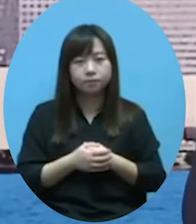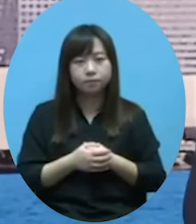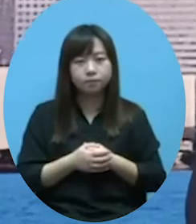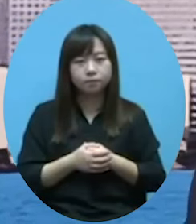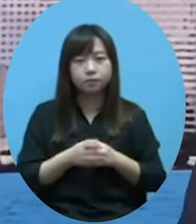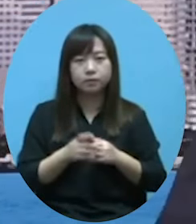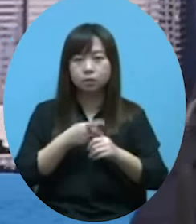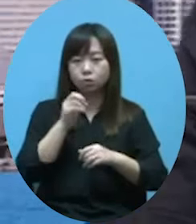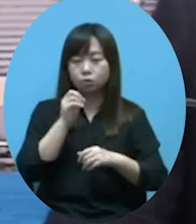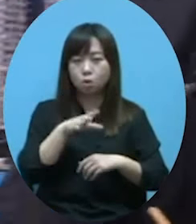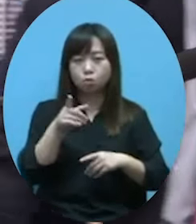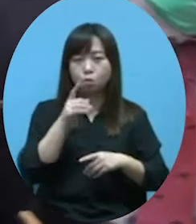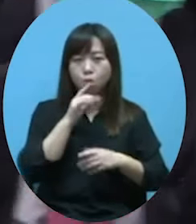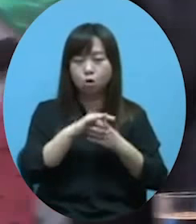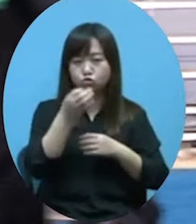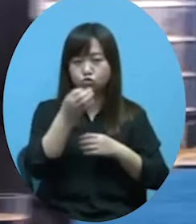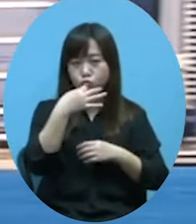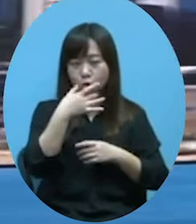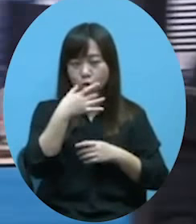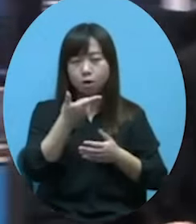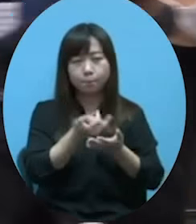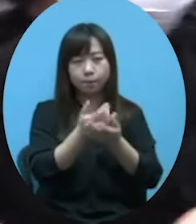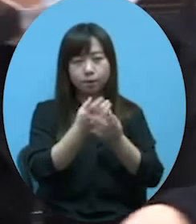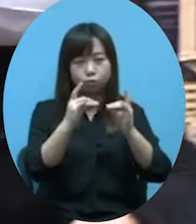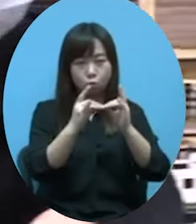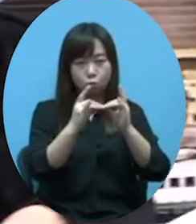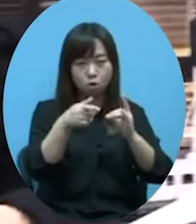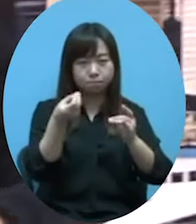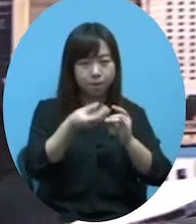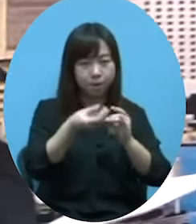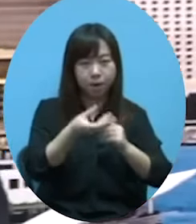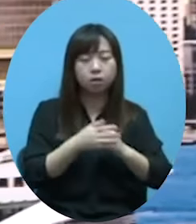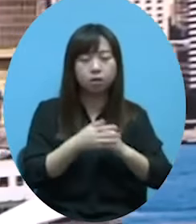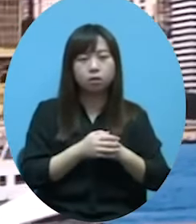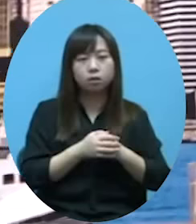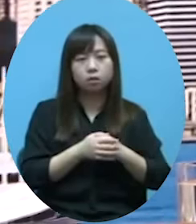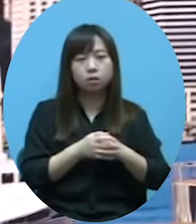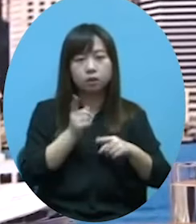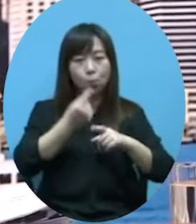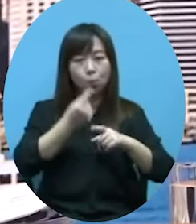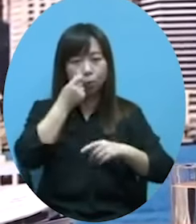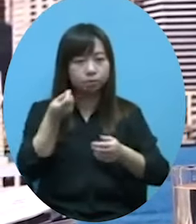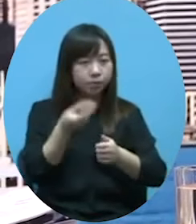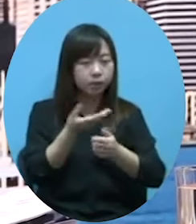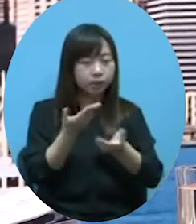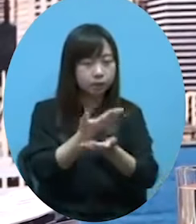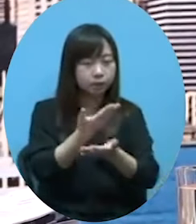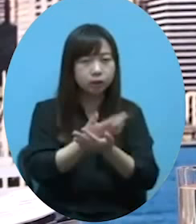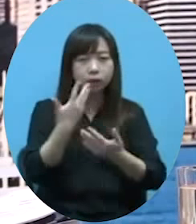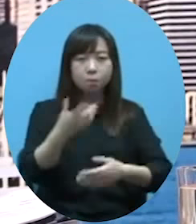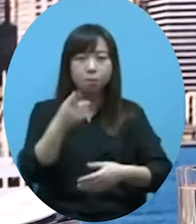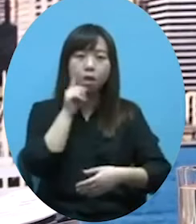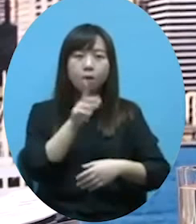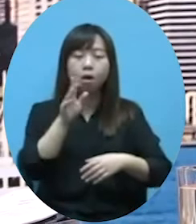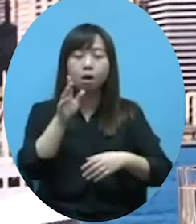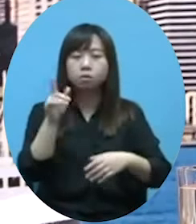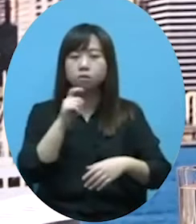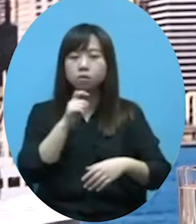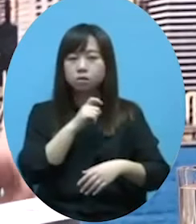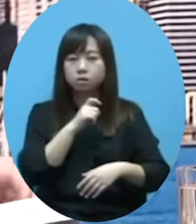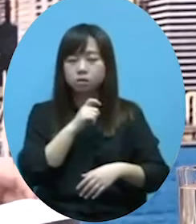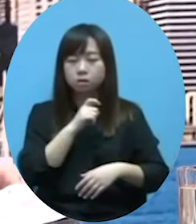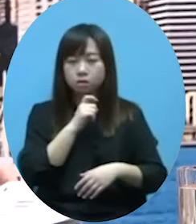對於藥的臨床測試我們醫管局這個星期做了